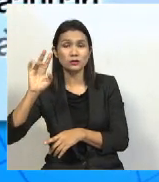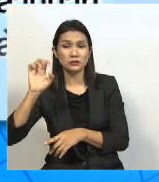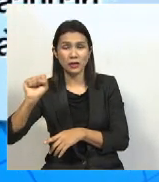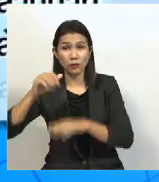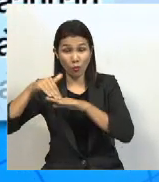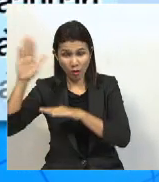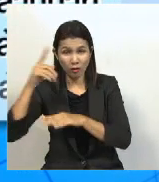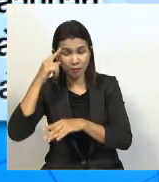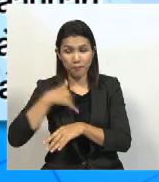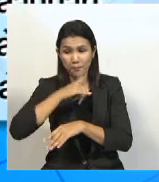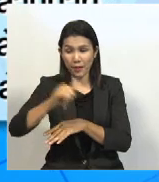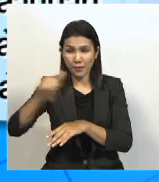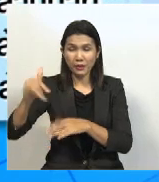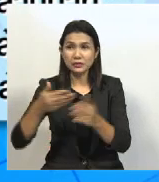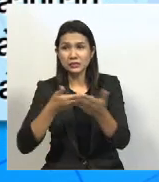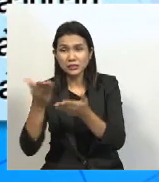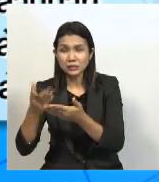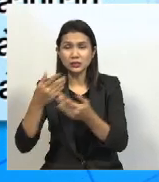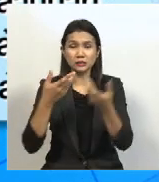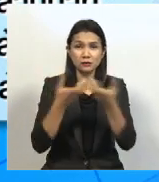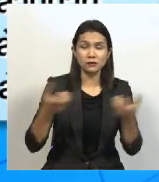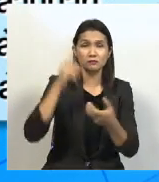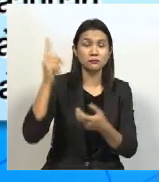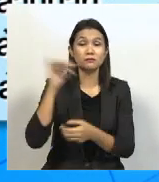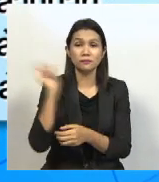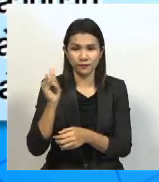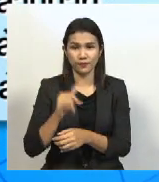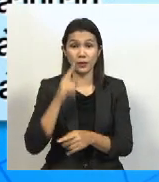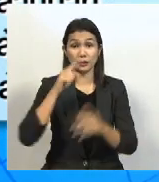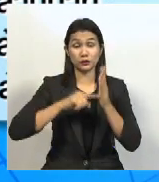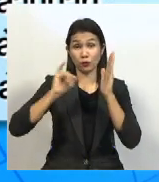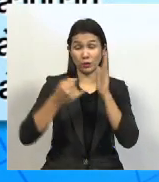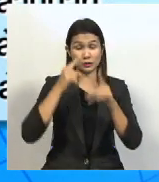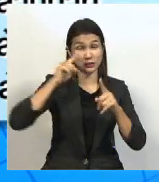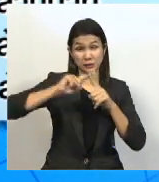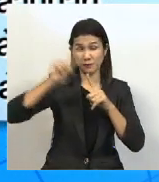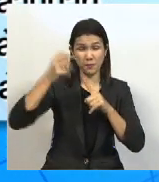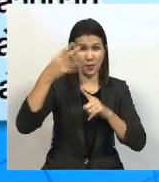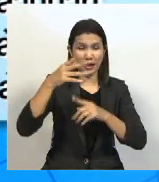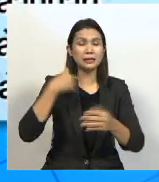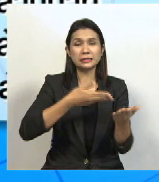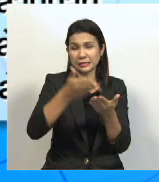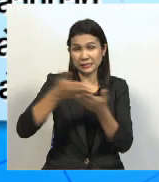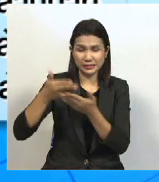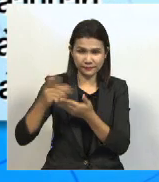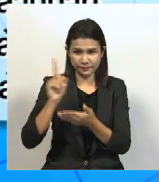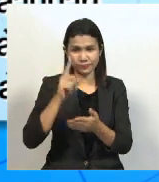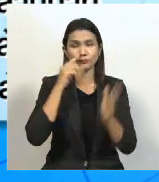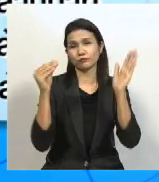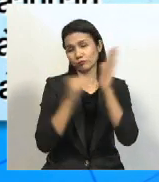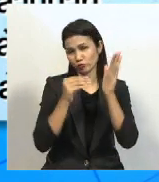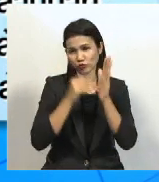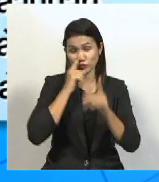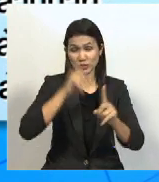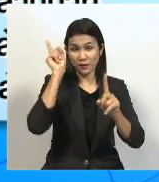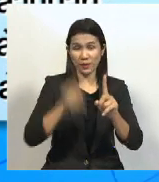1,671,1395 คนนะครับที่ยังไม่ไปใช้สิทธิ์สำหรับจังหวัดที่มีผู้ใช้สิทธิ์มากที่สุดอันดับ1ก็คือกรุงเทพมหานครเนี่ยแหละฮะกว่า